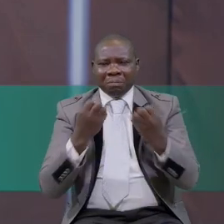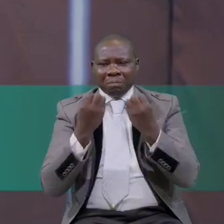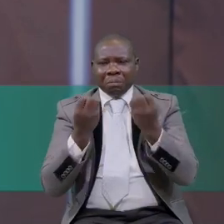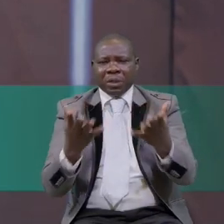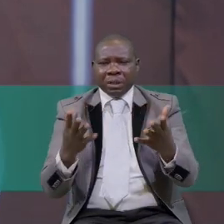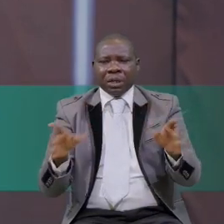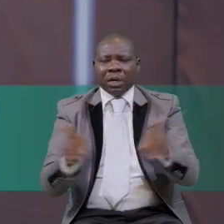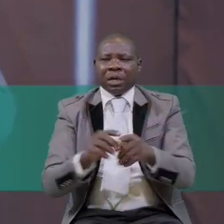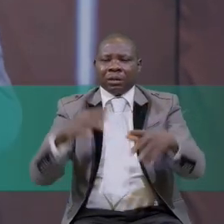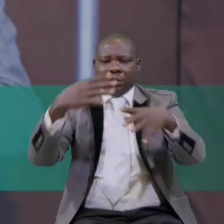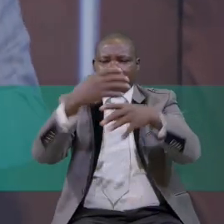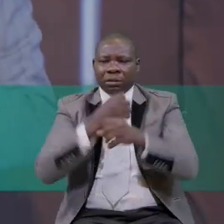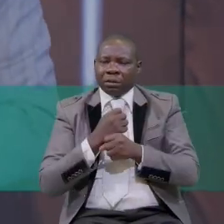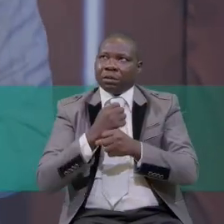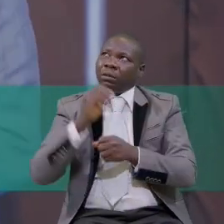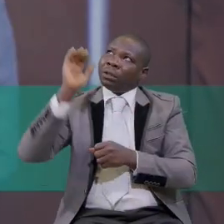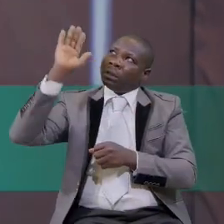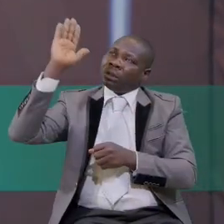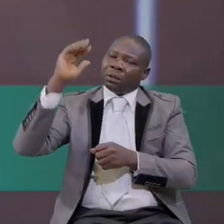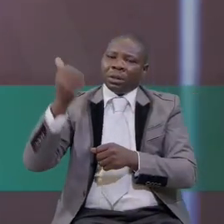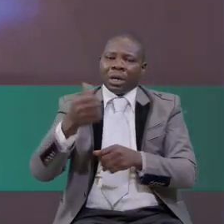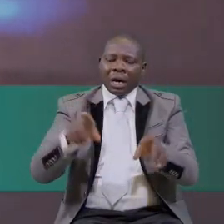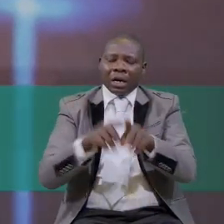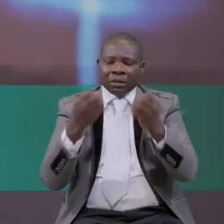Jean 1,12. Mais à tous ceux qui l'ont reçu,